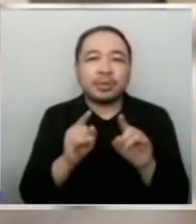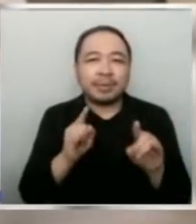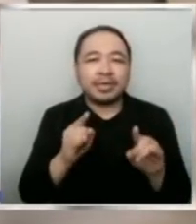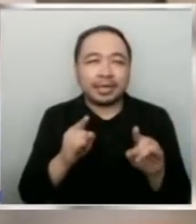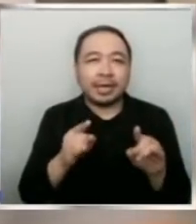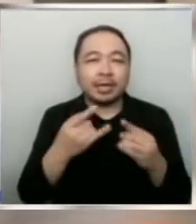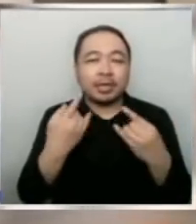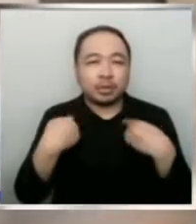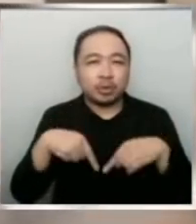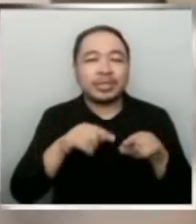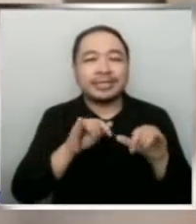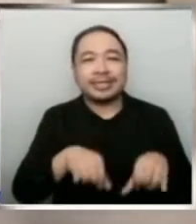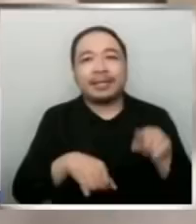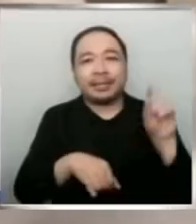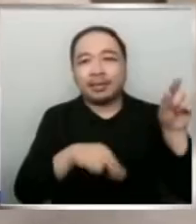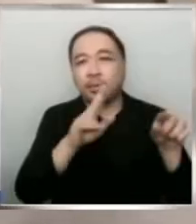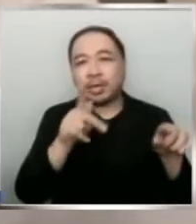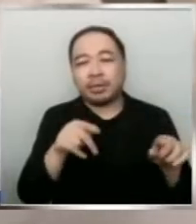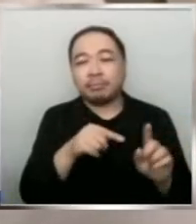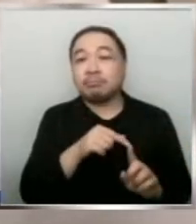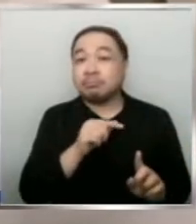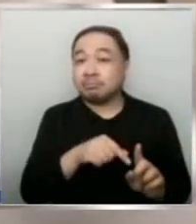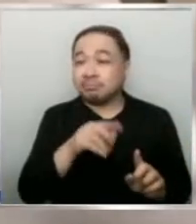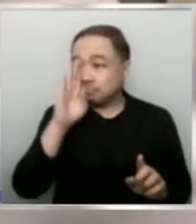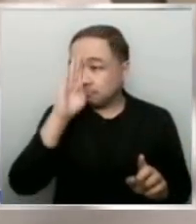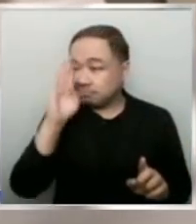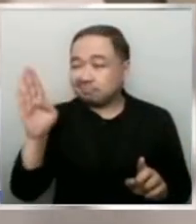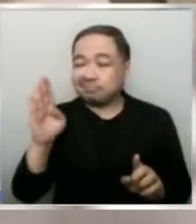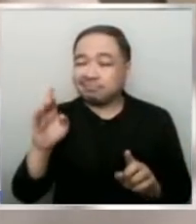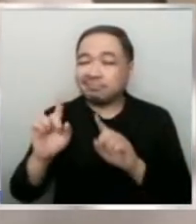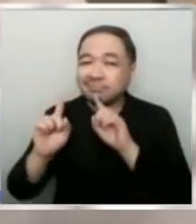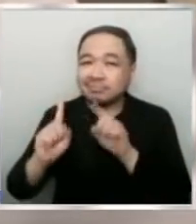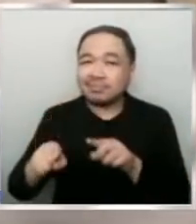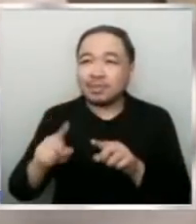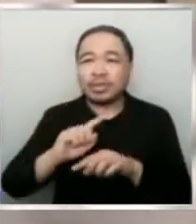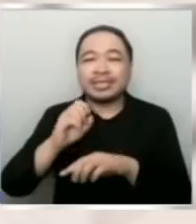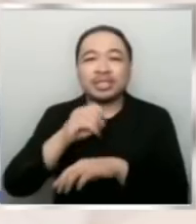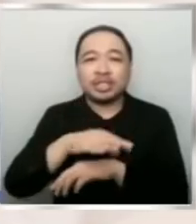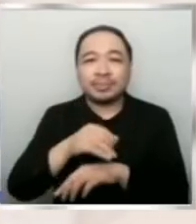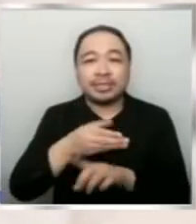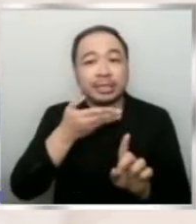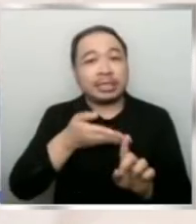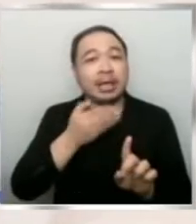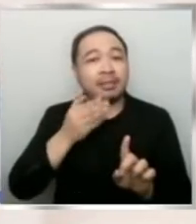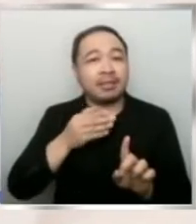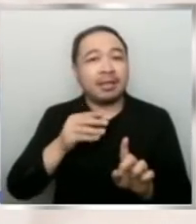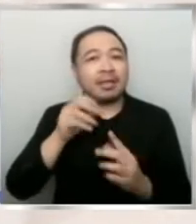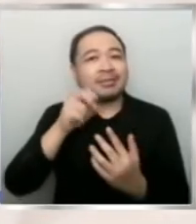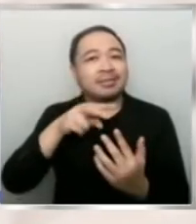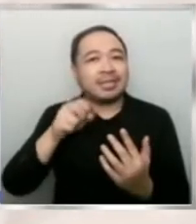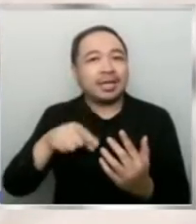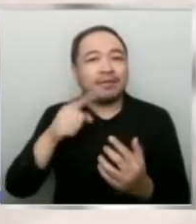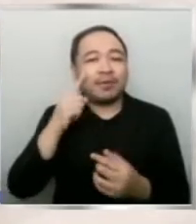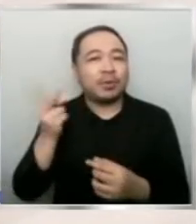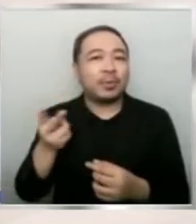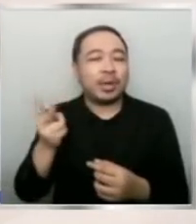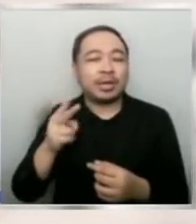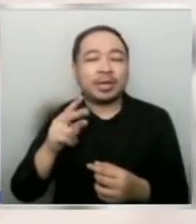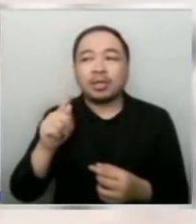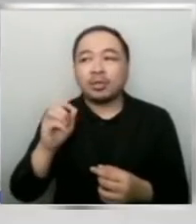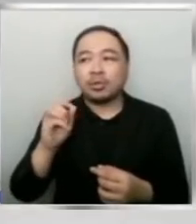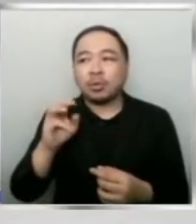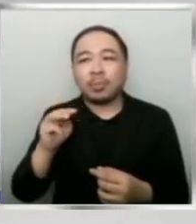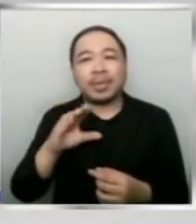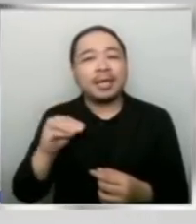Deretsahan na rin pinabulaanan ni Kelley ang kumakalat na balitang siya raw ang third party sa mag-asawang Tom Rodriguez at Carla